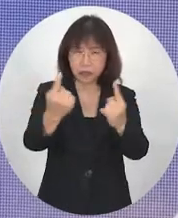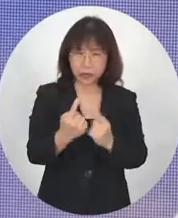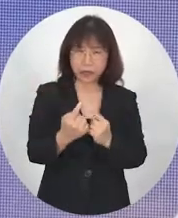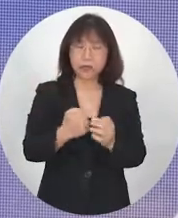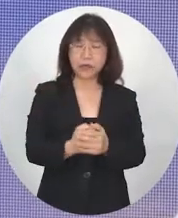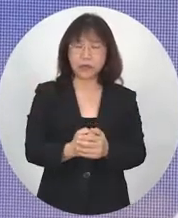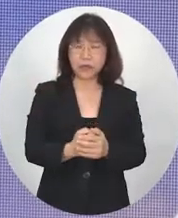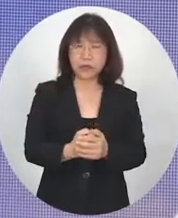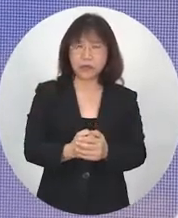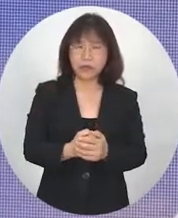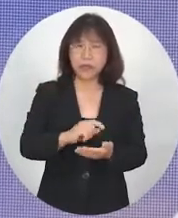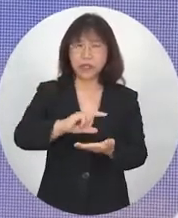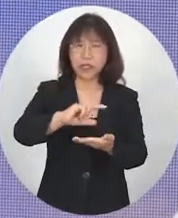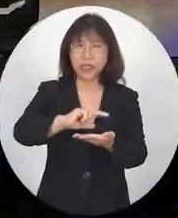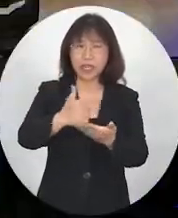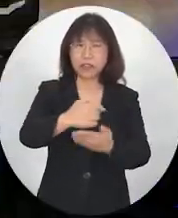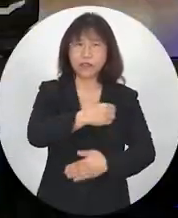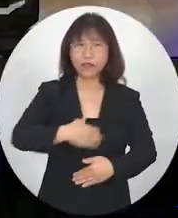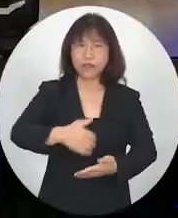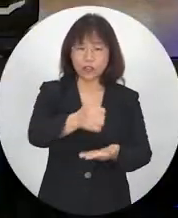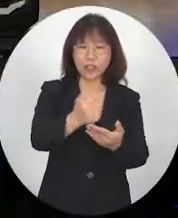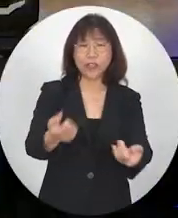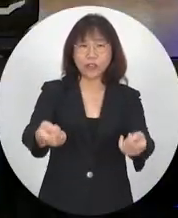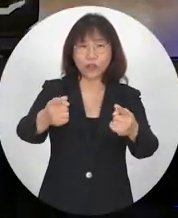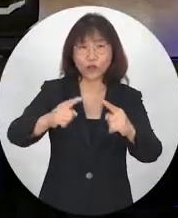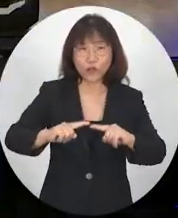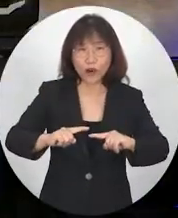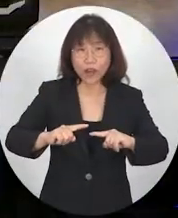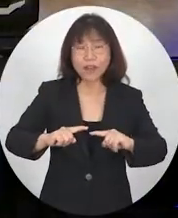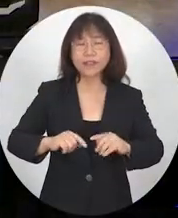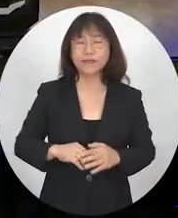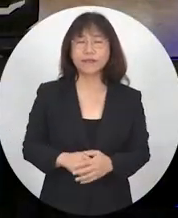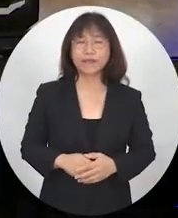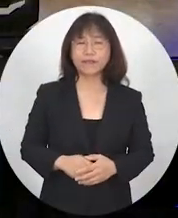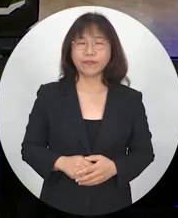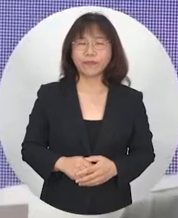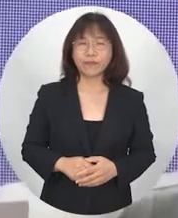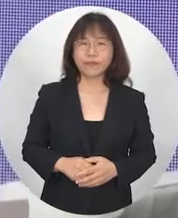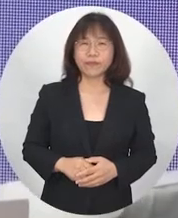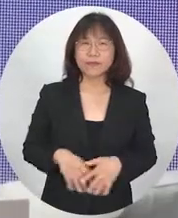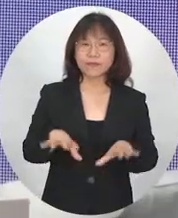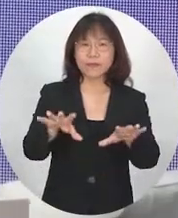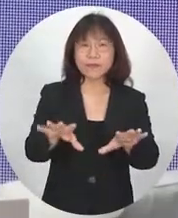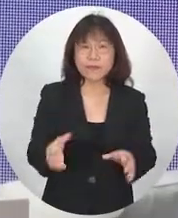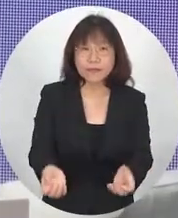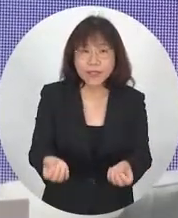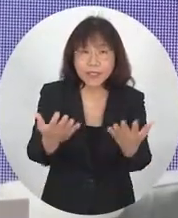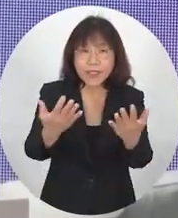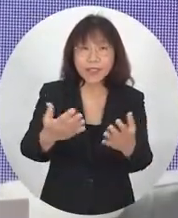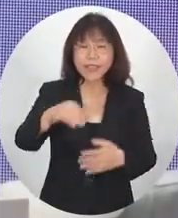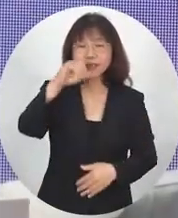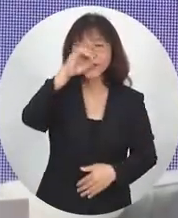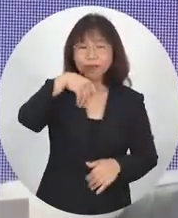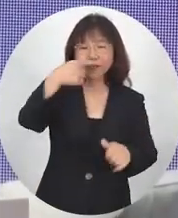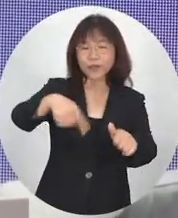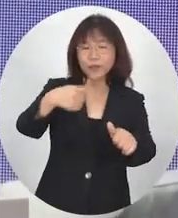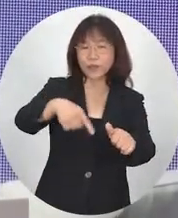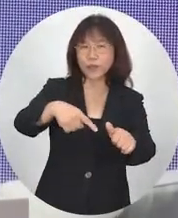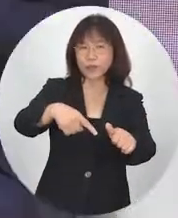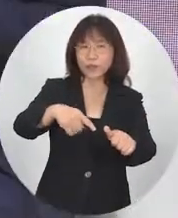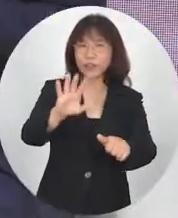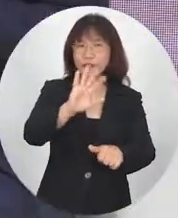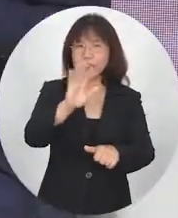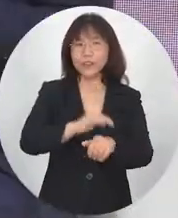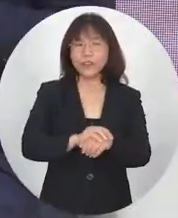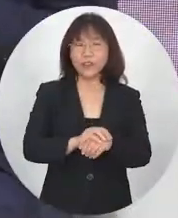강서구청장이 특별 게스트로 깜짝 출연해 청중들의 이목이 집중됐습니다. 특히 이번 행사는 단순 강의식 교육의 틀을